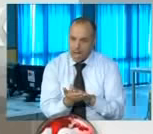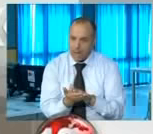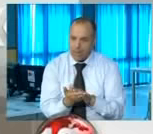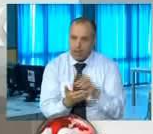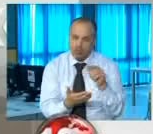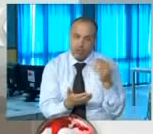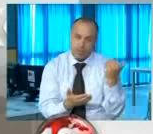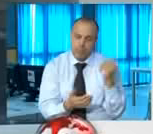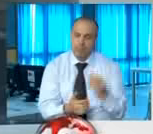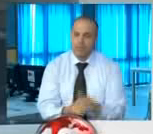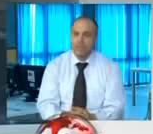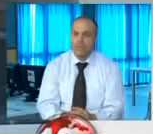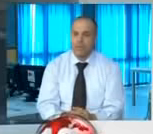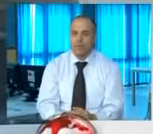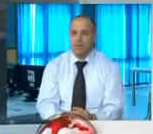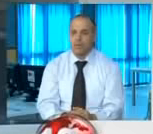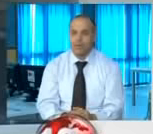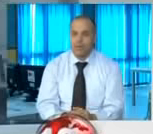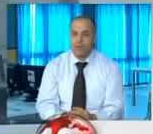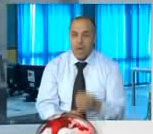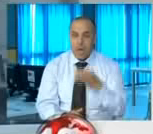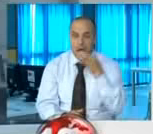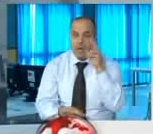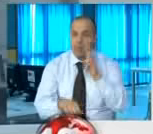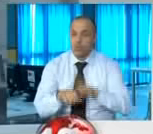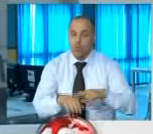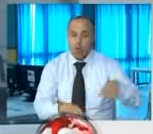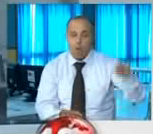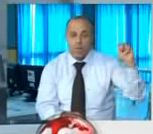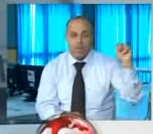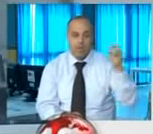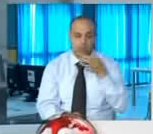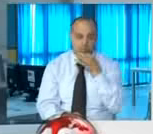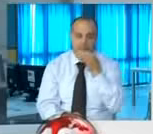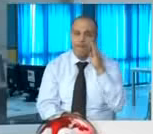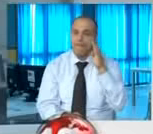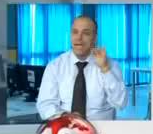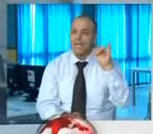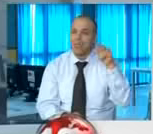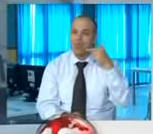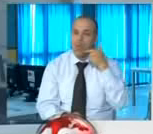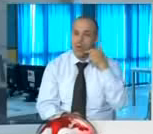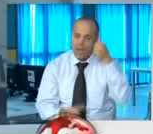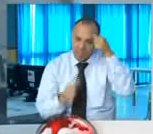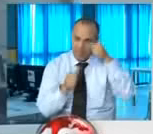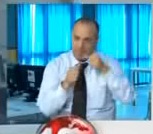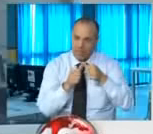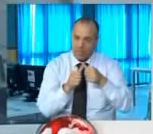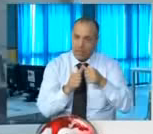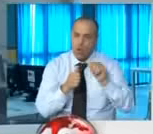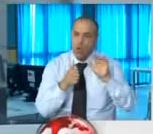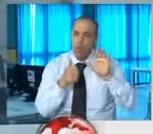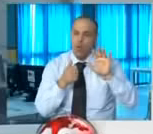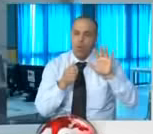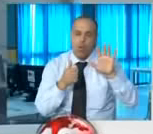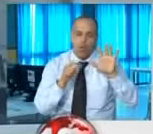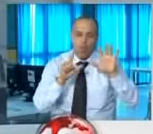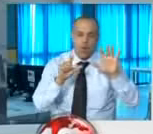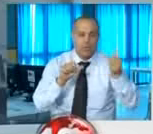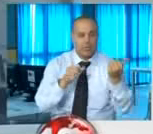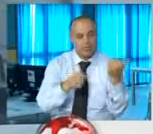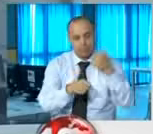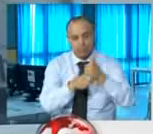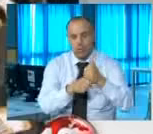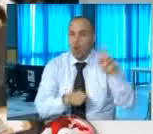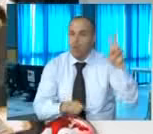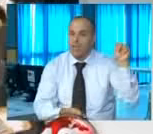شهر تقريبا. قال الأمين العام للأمم المتحدة بان كي مون بمناسبة الذكرى 71 لتأسيس الأمم المتحدة